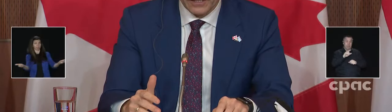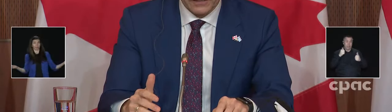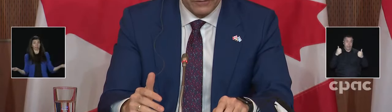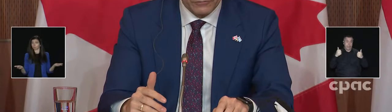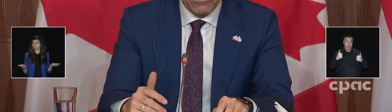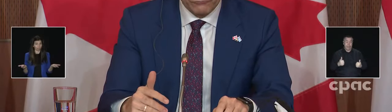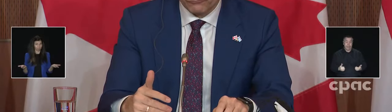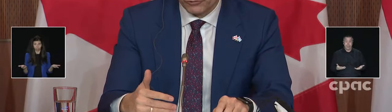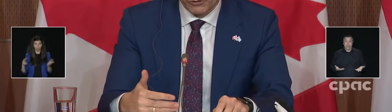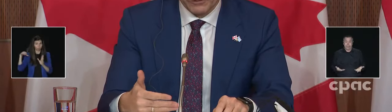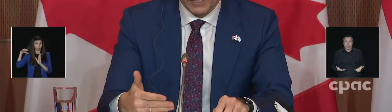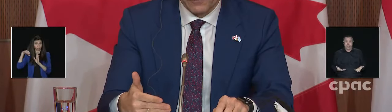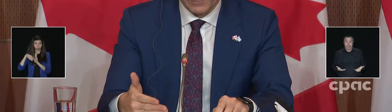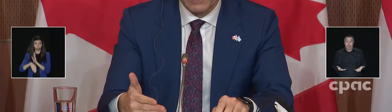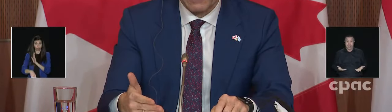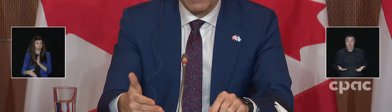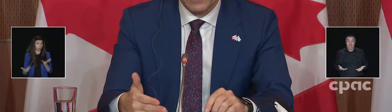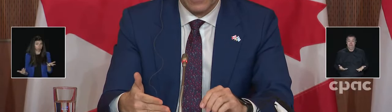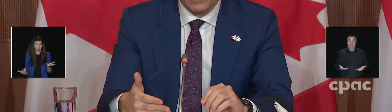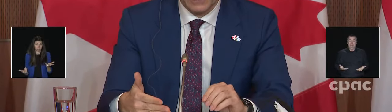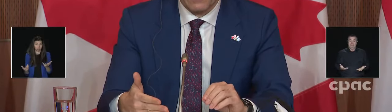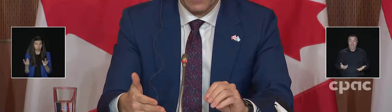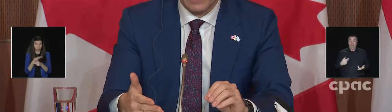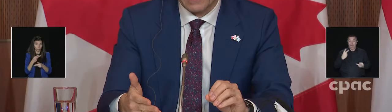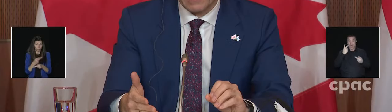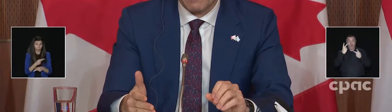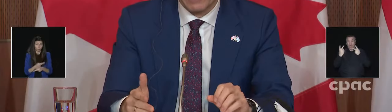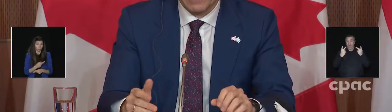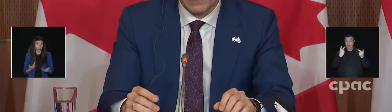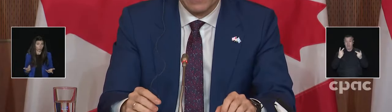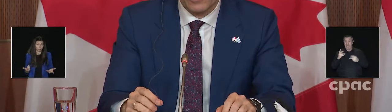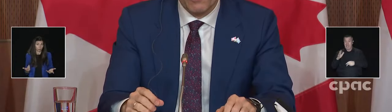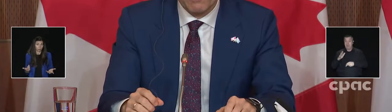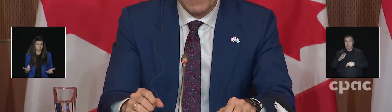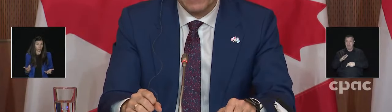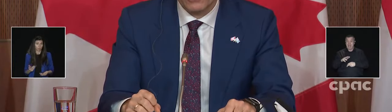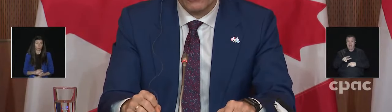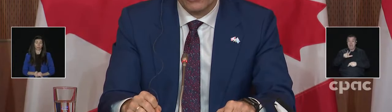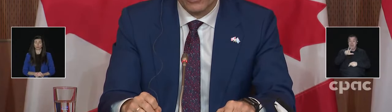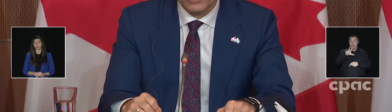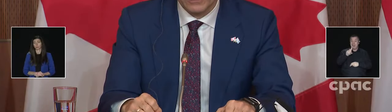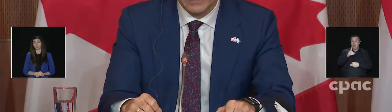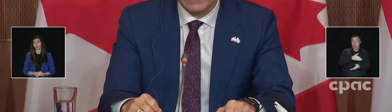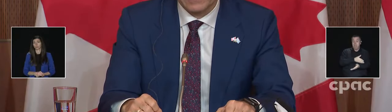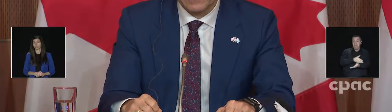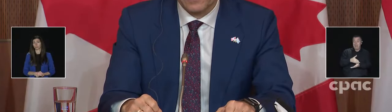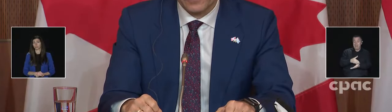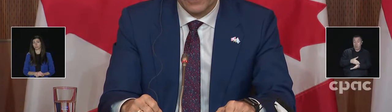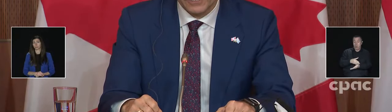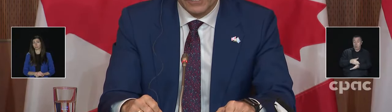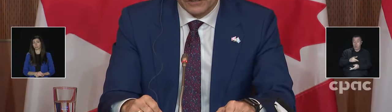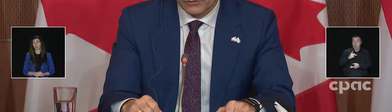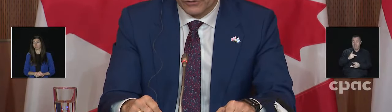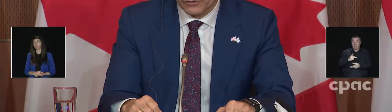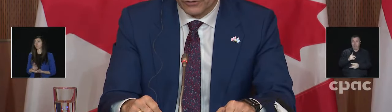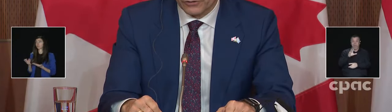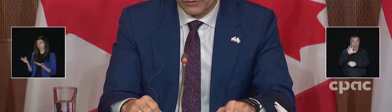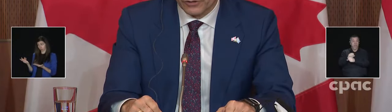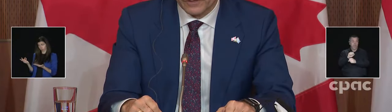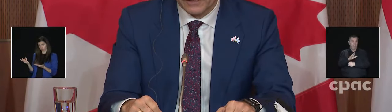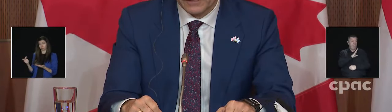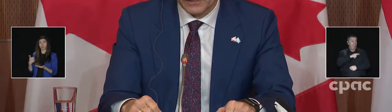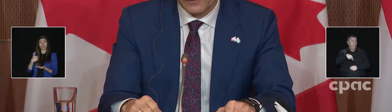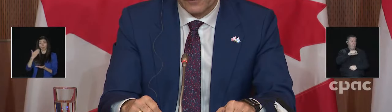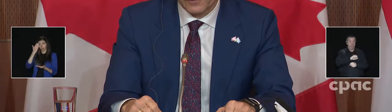détériore. J'observais qu'il y avait à peu près 31 millions de cas actifs